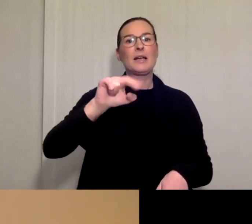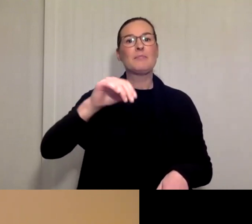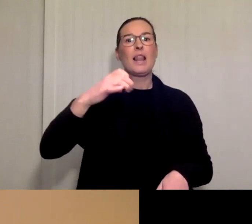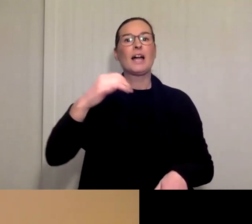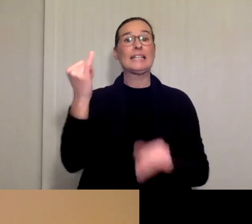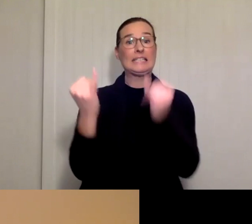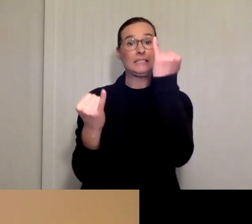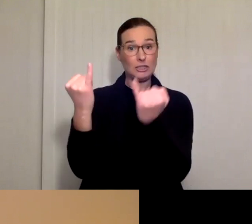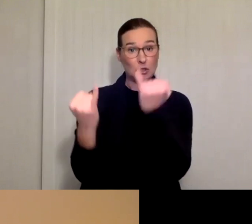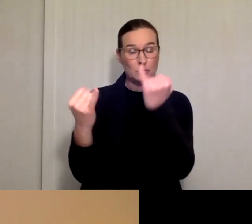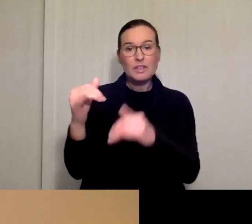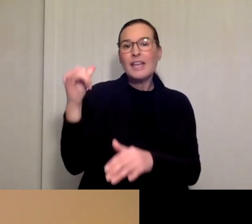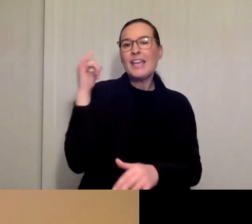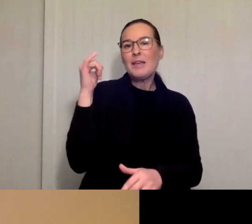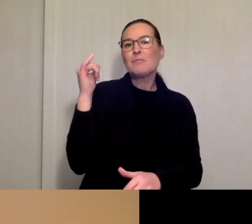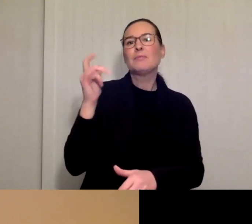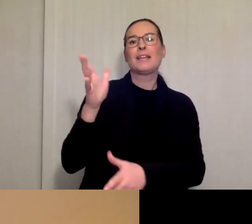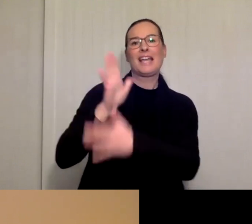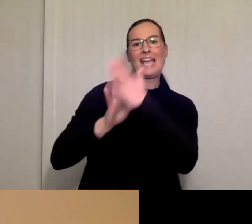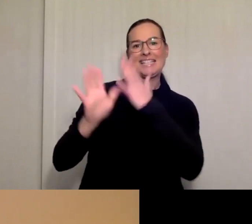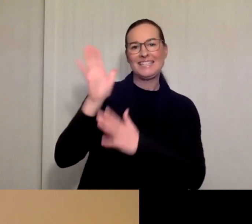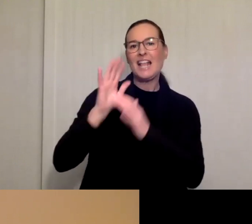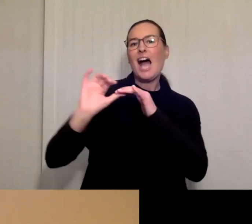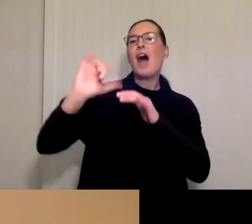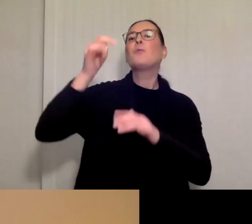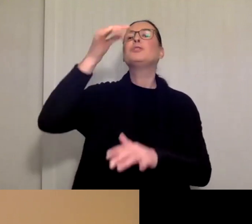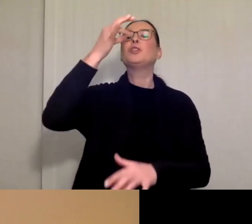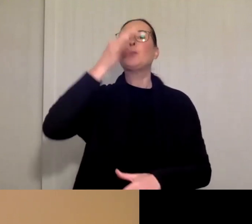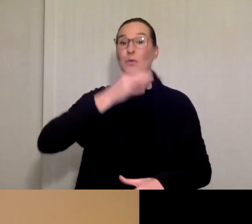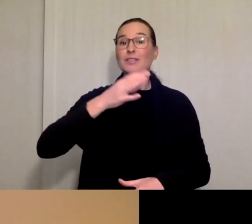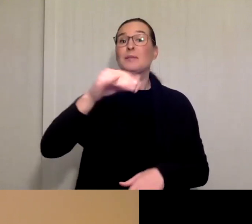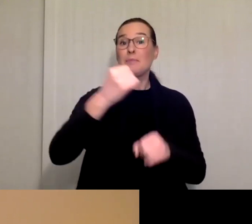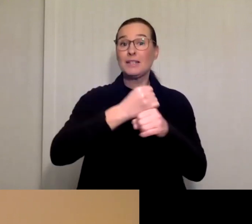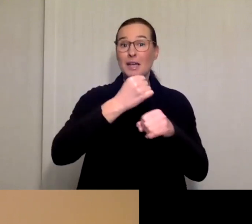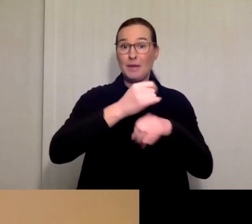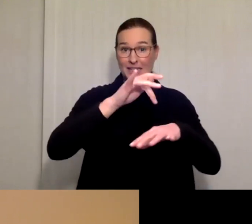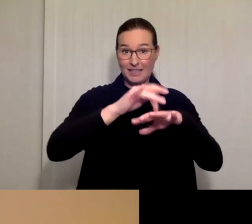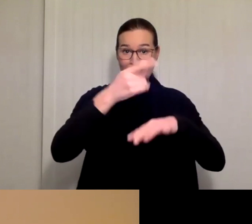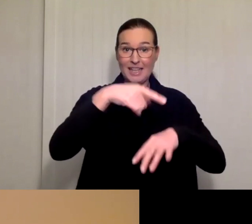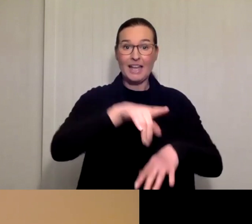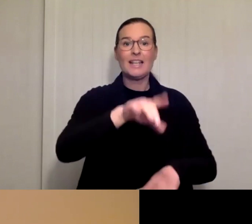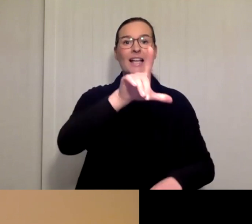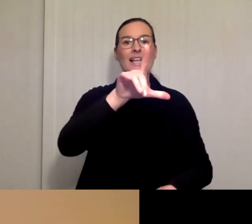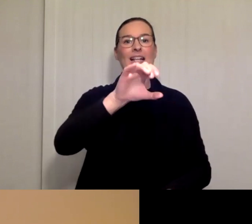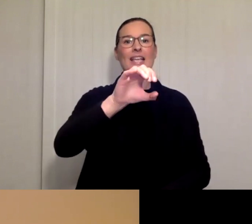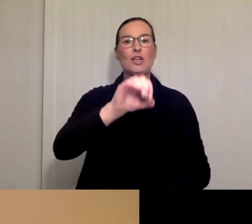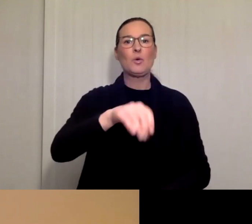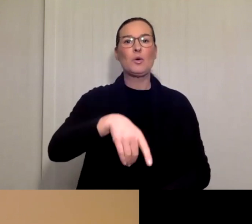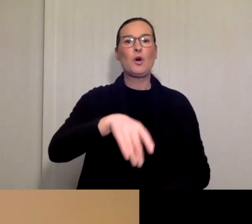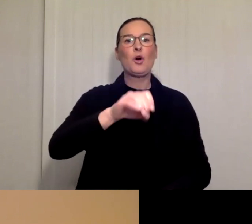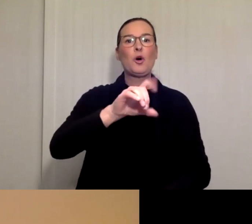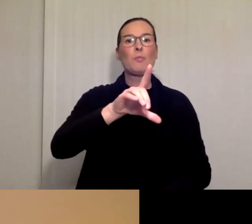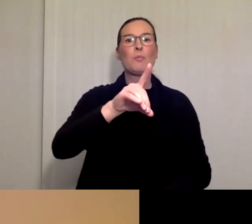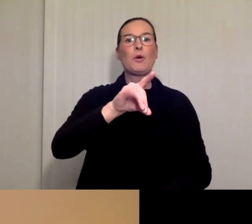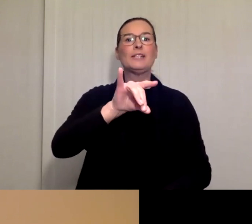gerade auch nochmal, dass sie jetzt die jüngste Mitarbeiterin an der Leopoldina Akademie ist und dort auch das